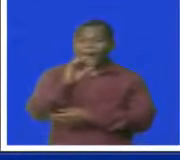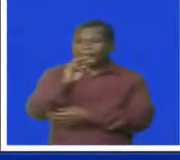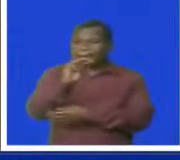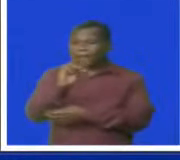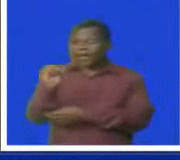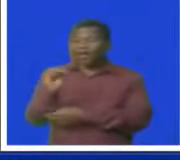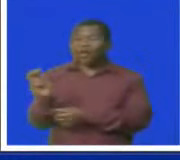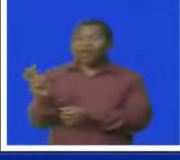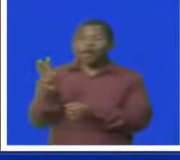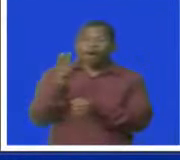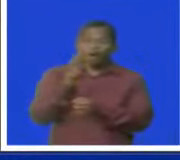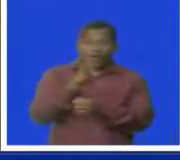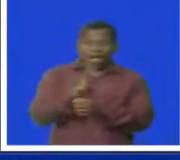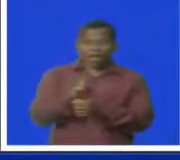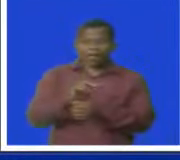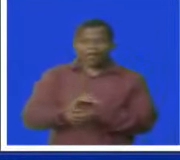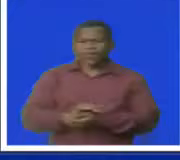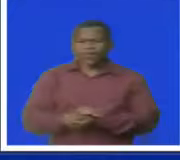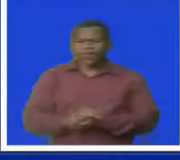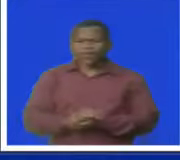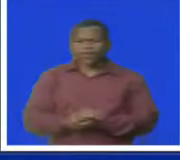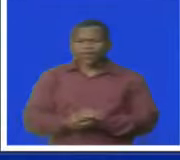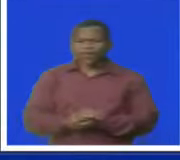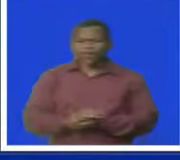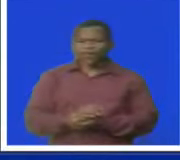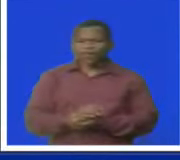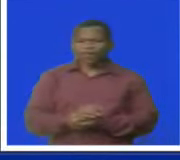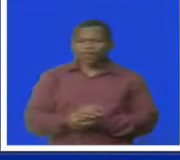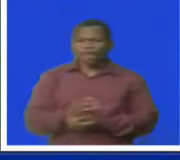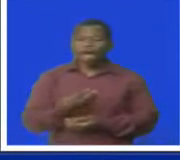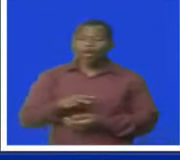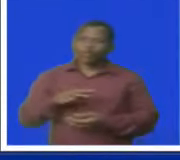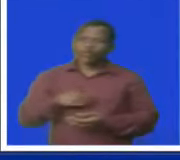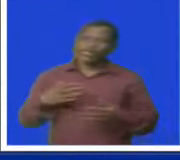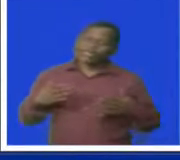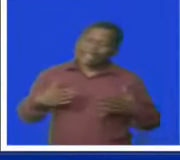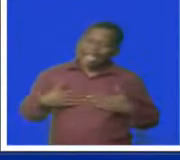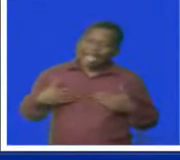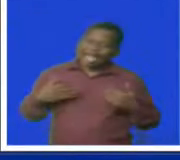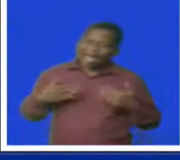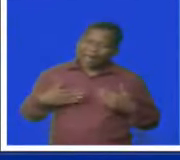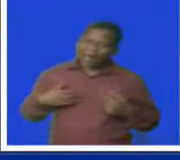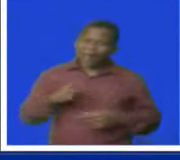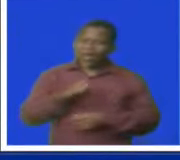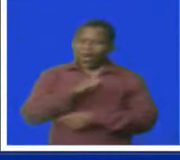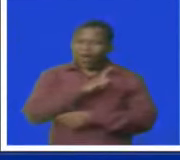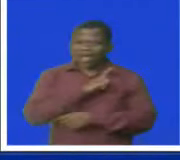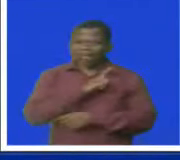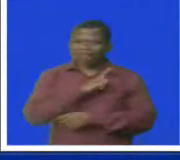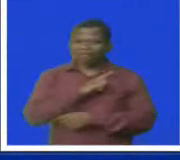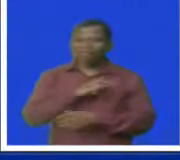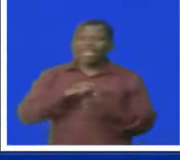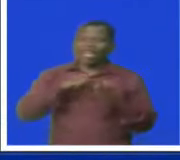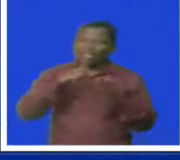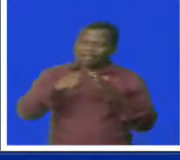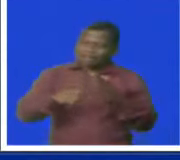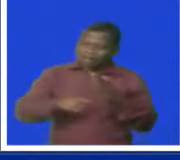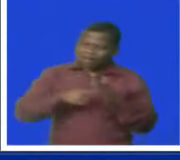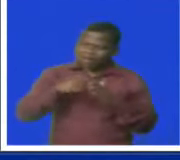eveni. Jabulile kakhulu TTB ukuthi asekele lo msebenzi ngesikhathi emanti ladzingeka kangaka ikakhulu